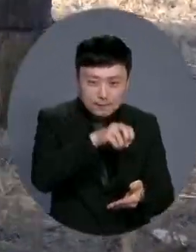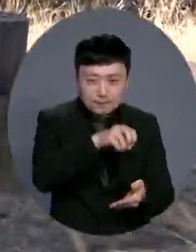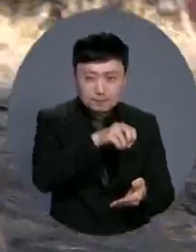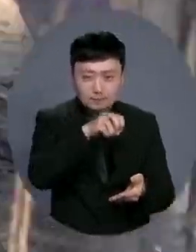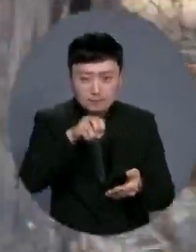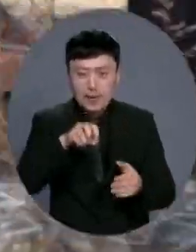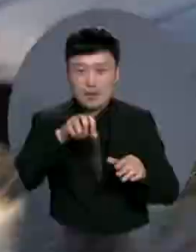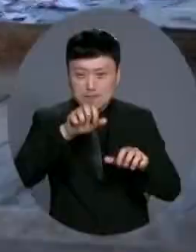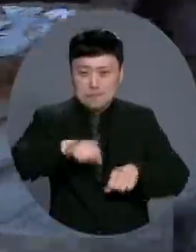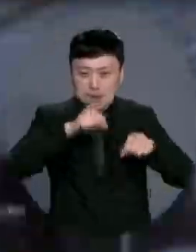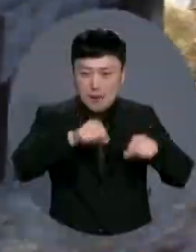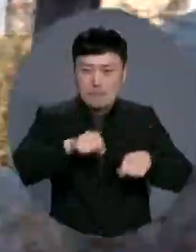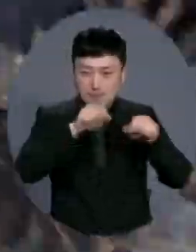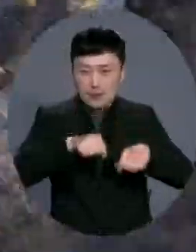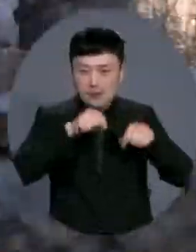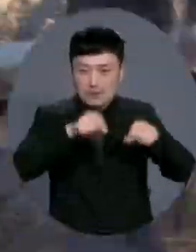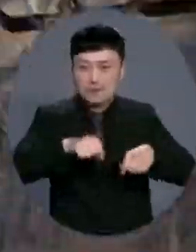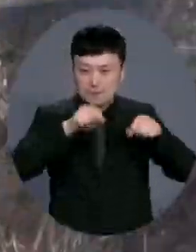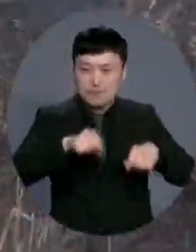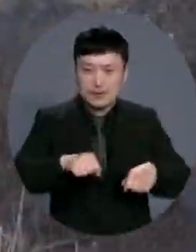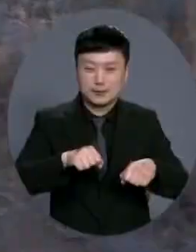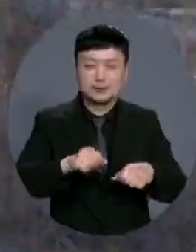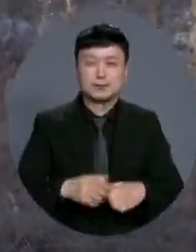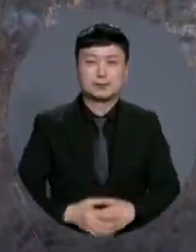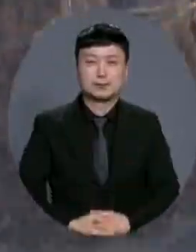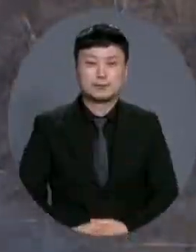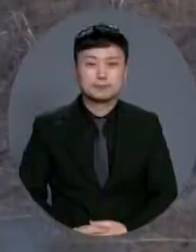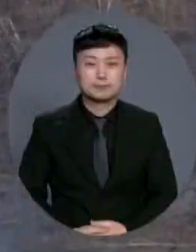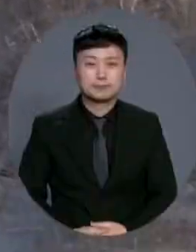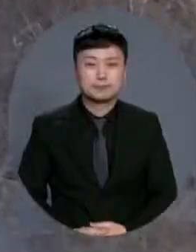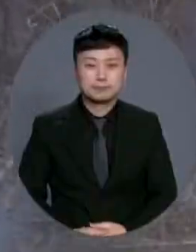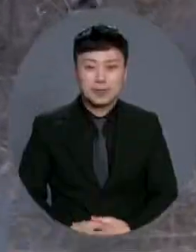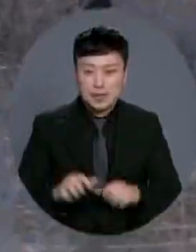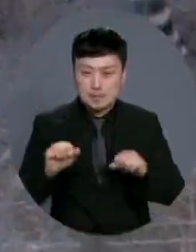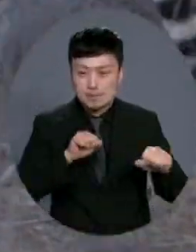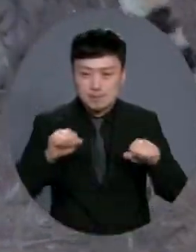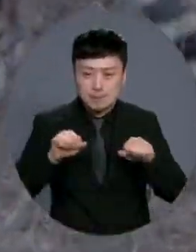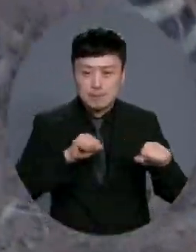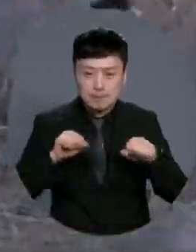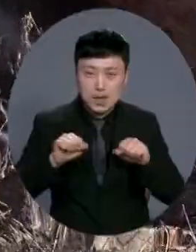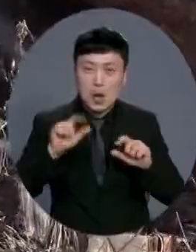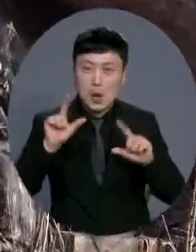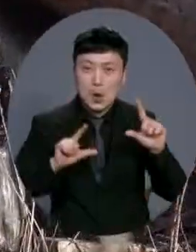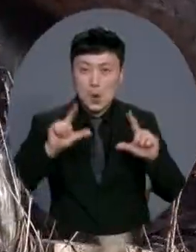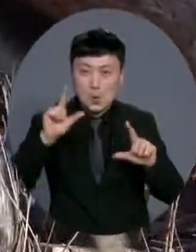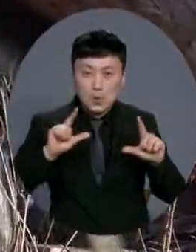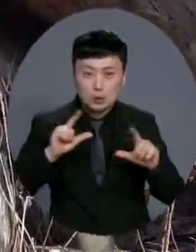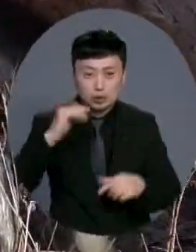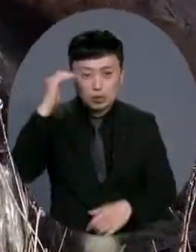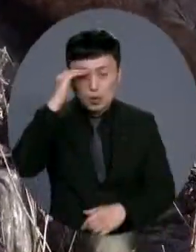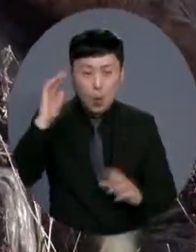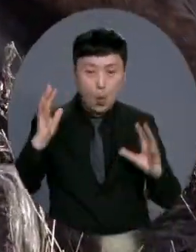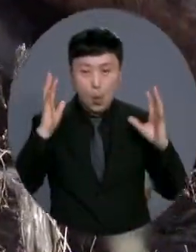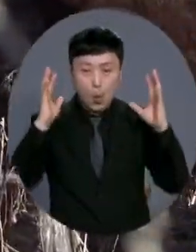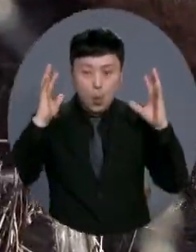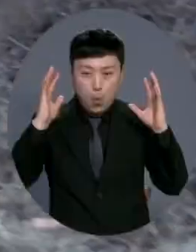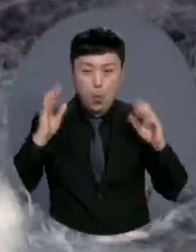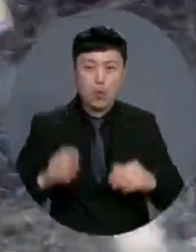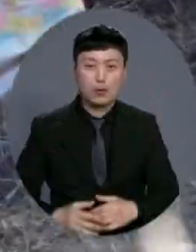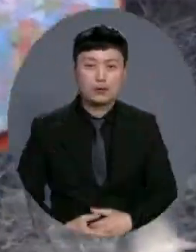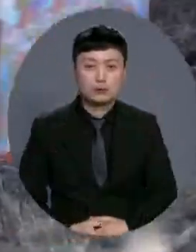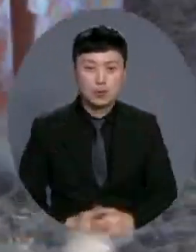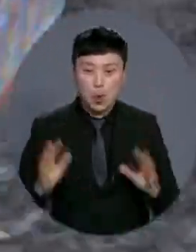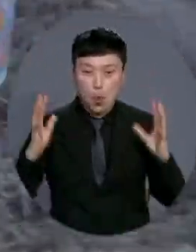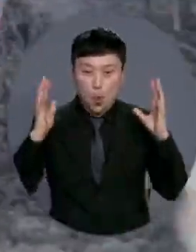물고는 지면을 박고 신나게 뛰어갑니다 활기찬 움직임 하나하나에 팬들의 한호가 쏟아집니다